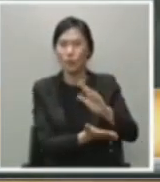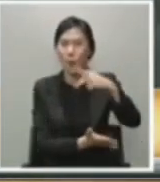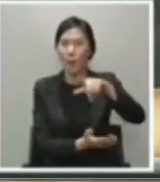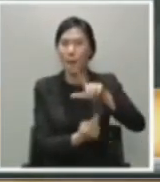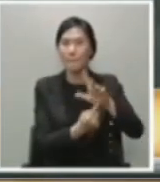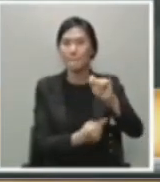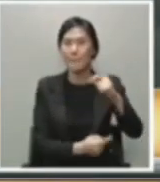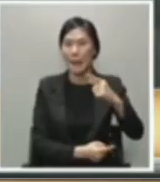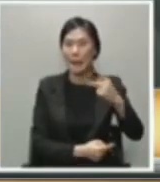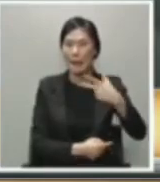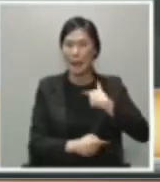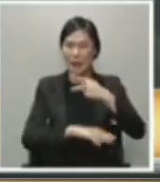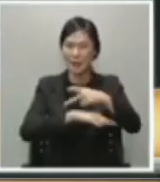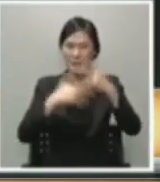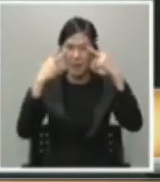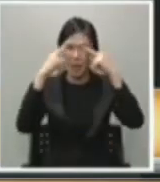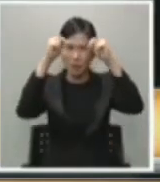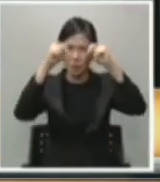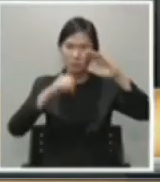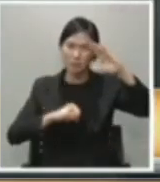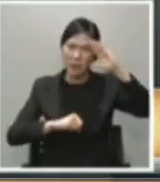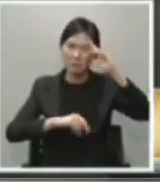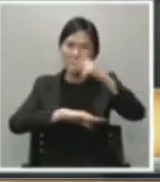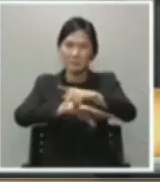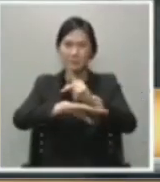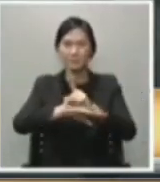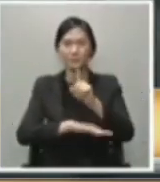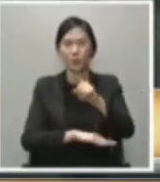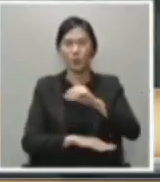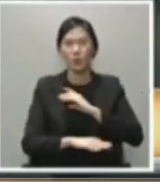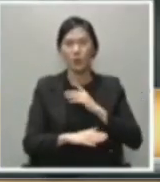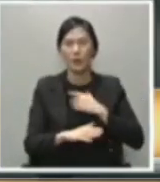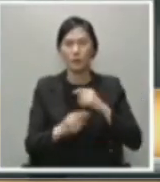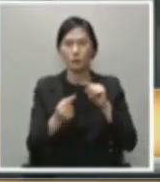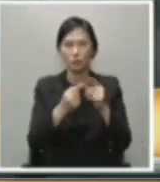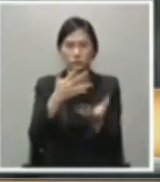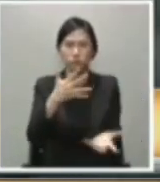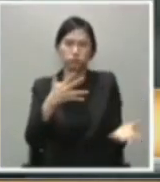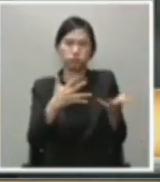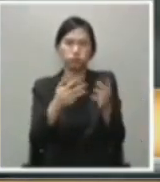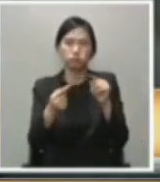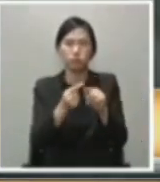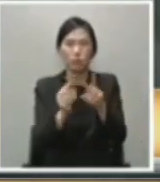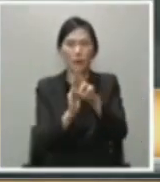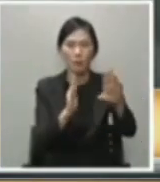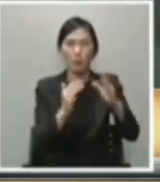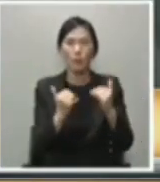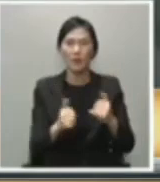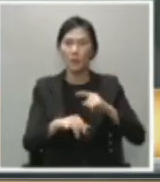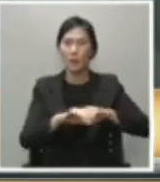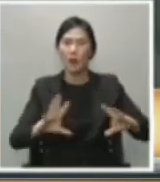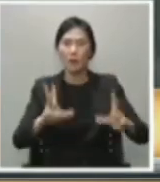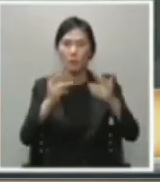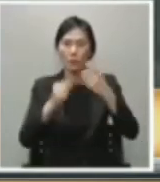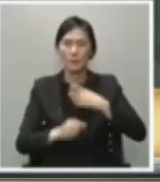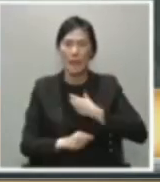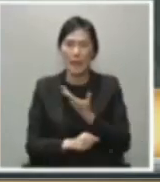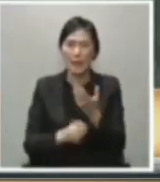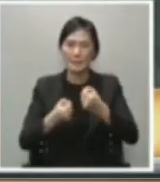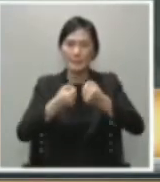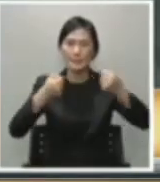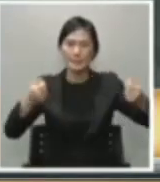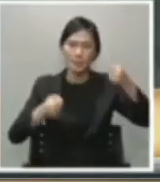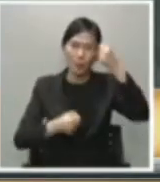กซึ่งเป็นประธานเนี่ยได้เลื่อนการเข้าระบบของกองทุนพลังงานซึ่งวันนี้หมดเวลาครับอยากให้ขยายเวลาสัก15